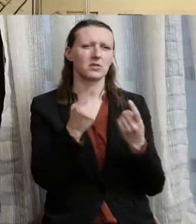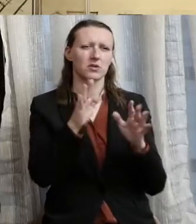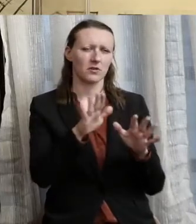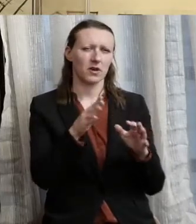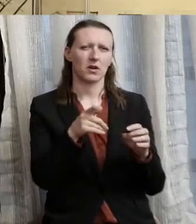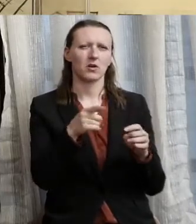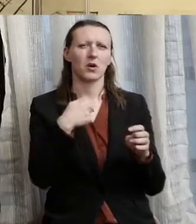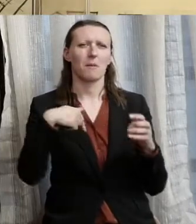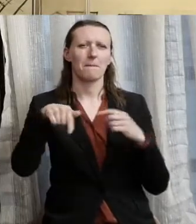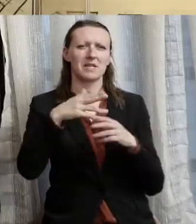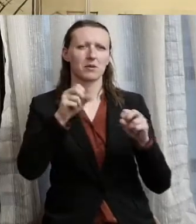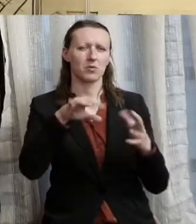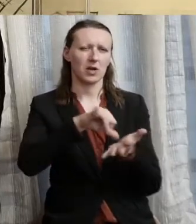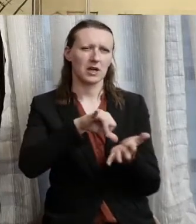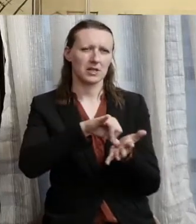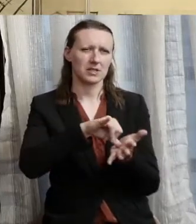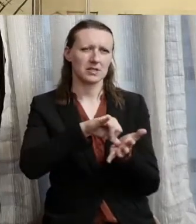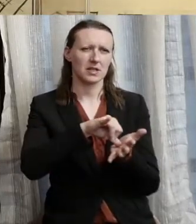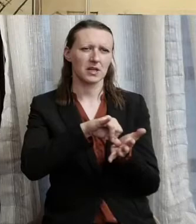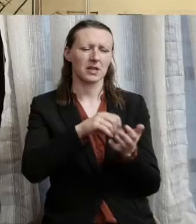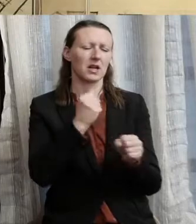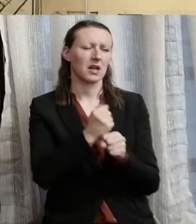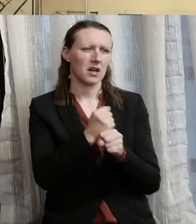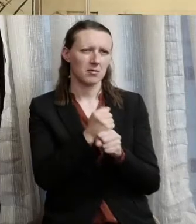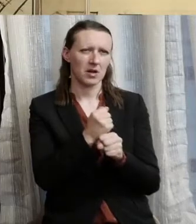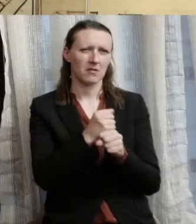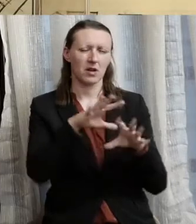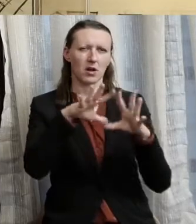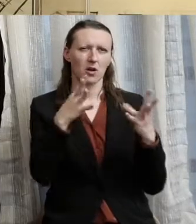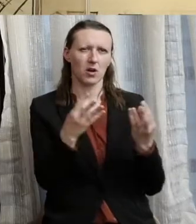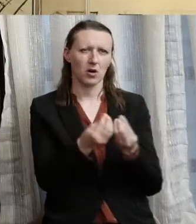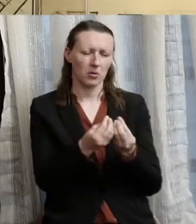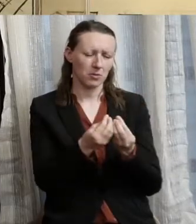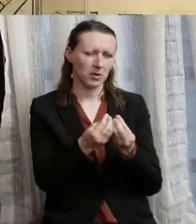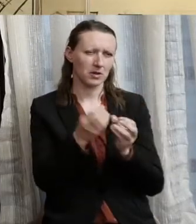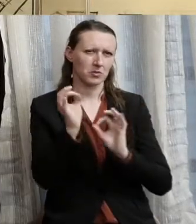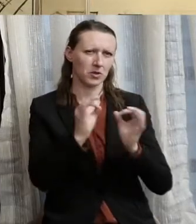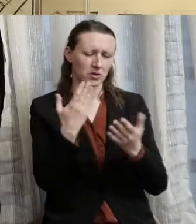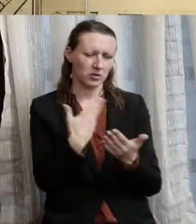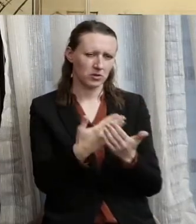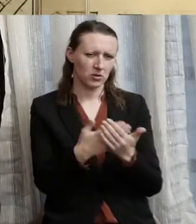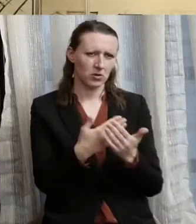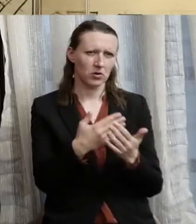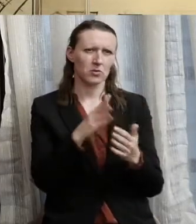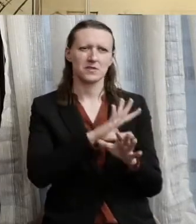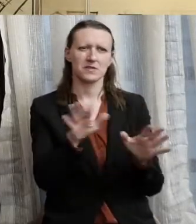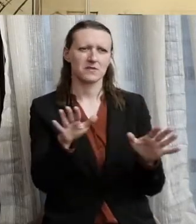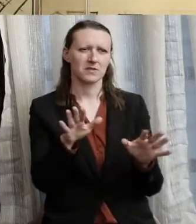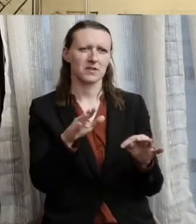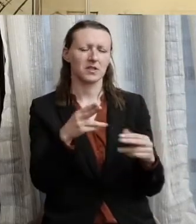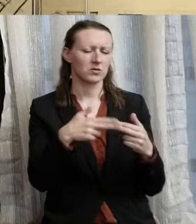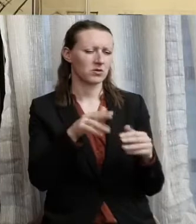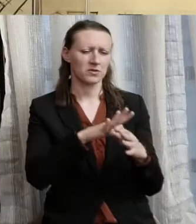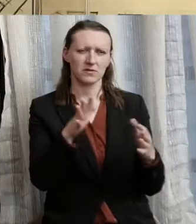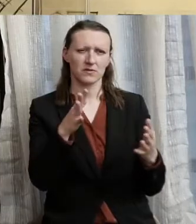ovakva. Mi za Pulu centar, znači, napravljena je kompletna projektna dokumentacija, ishođene su skoro